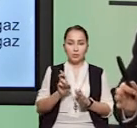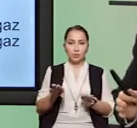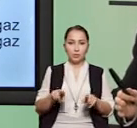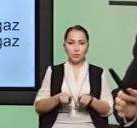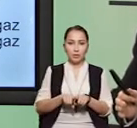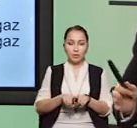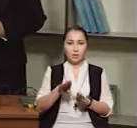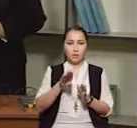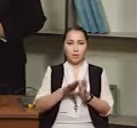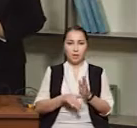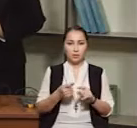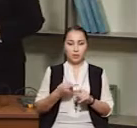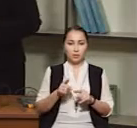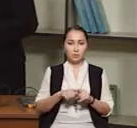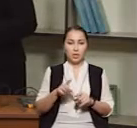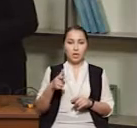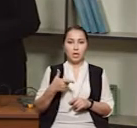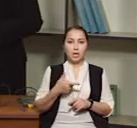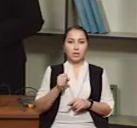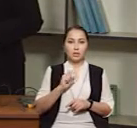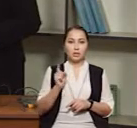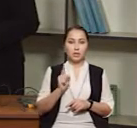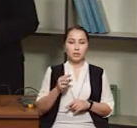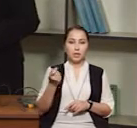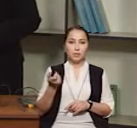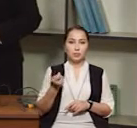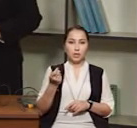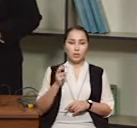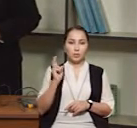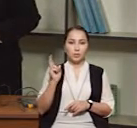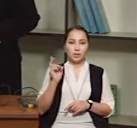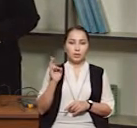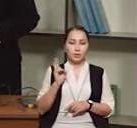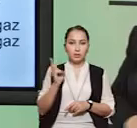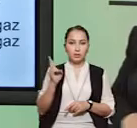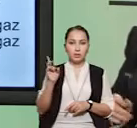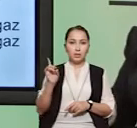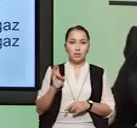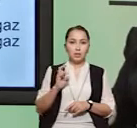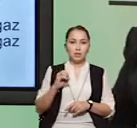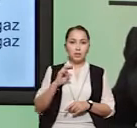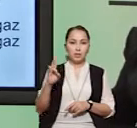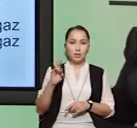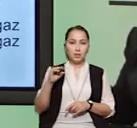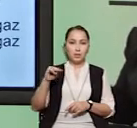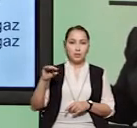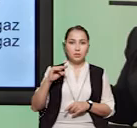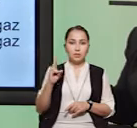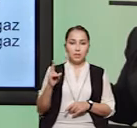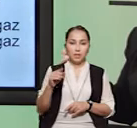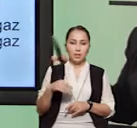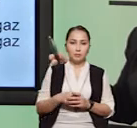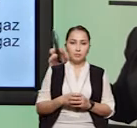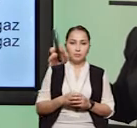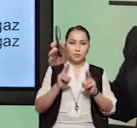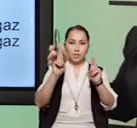ham kamayadi. Mana bu gazlar uchun molekulyar kinetik nazariyani, temperaturani molekulyar kinetik